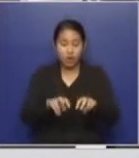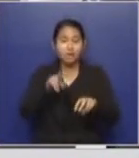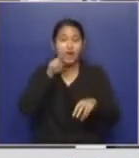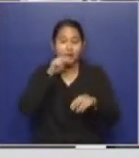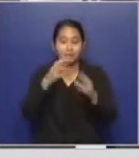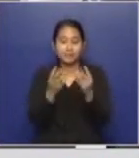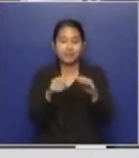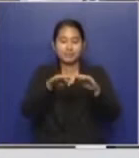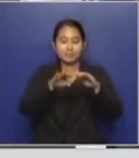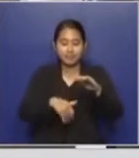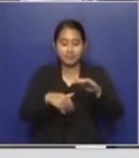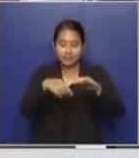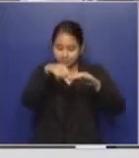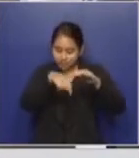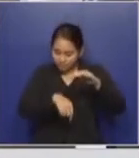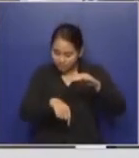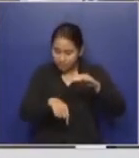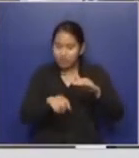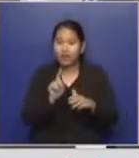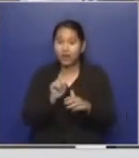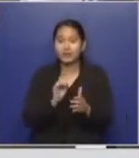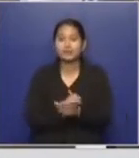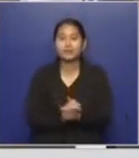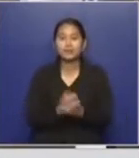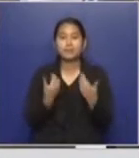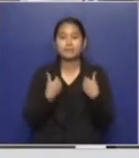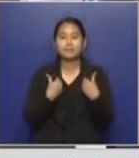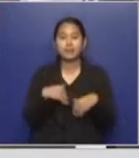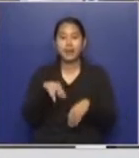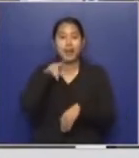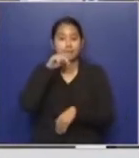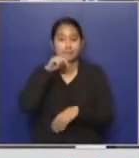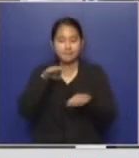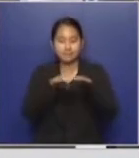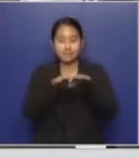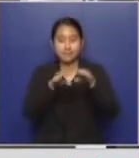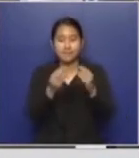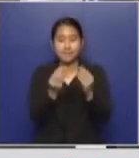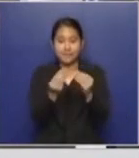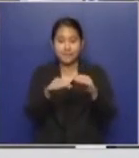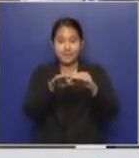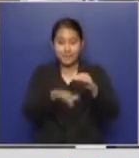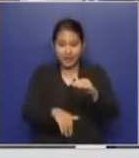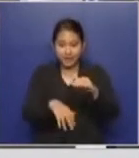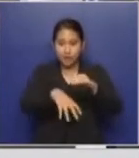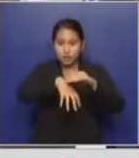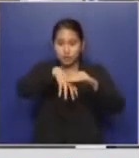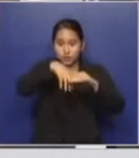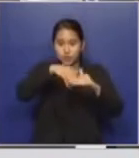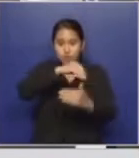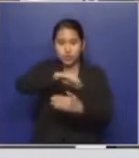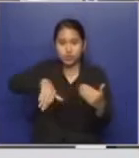ามแผนที่รายงานดูใต้ดินมีน้ำบาดาลที่เก็บสะสมอยู่ทั้งหมด